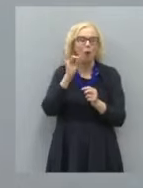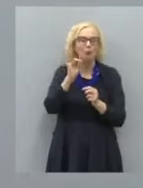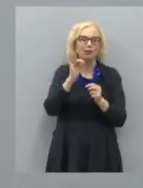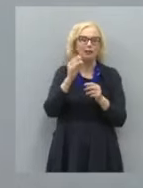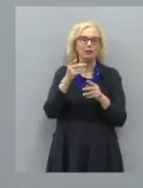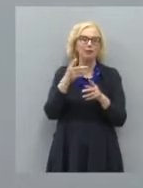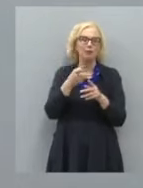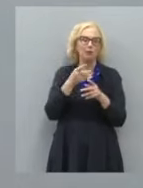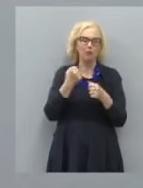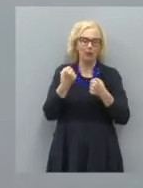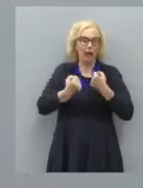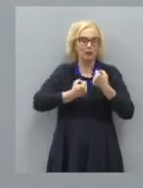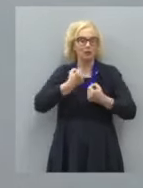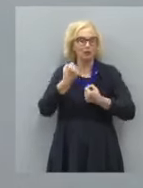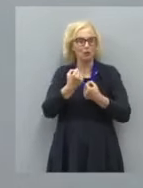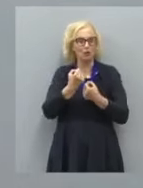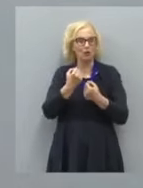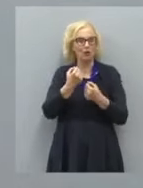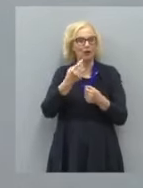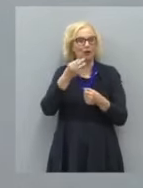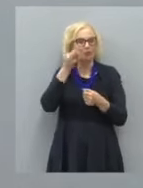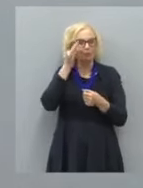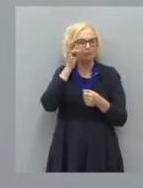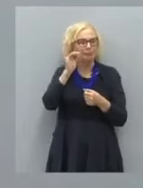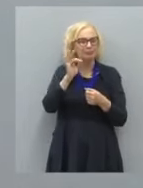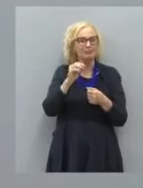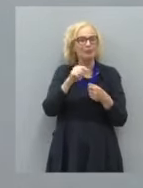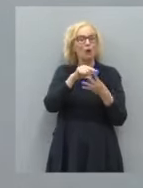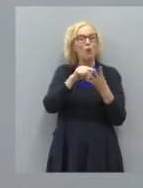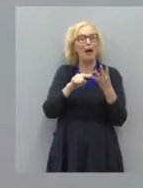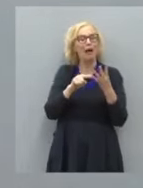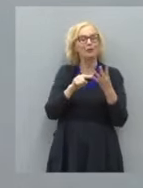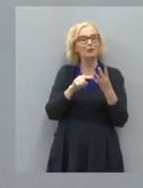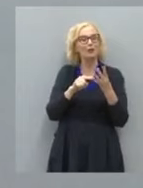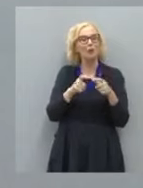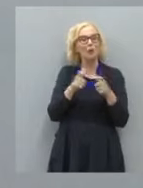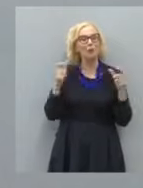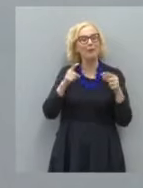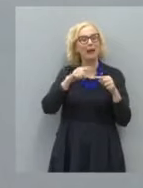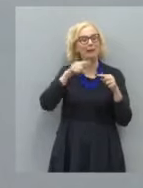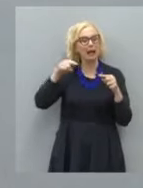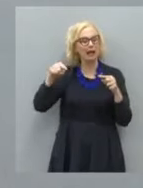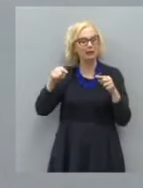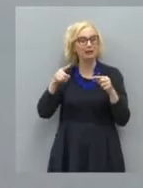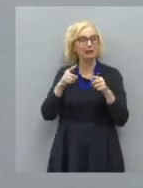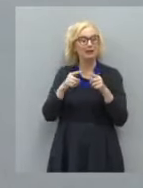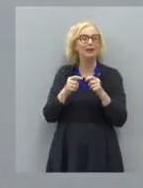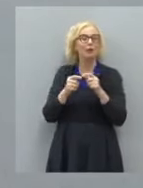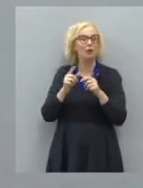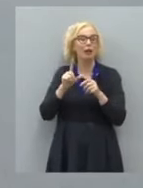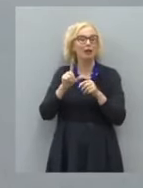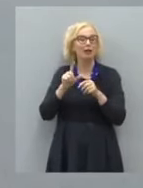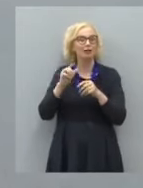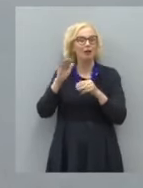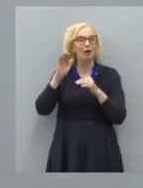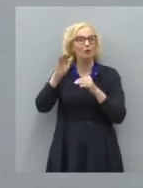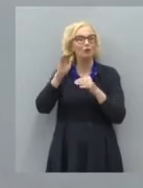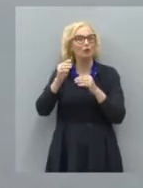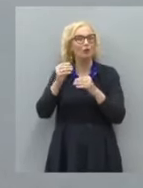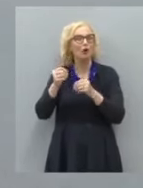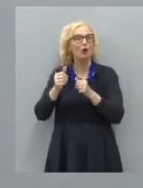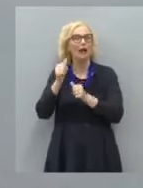attenzione a quelli che sono stati definiti appunto i mega 30 essere ovviamente anticipatori dei tempi il più